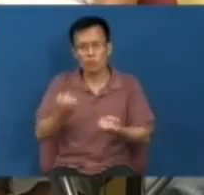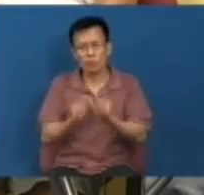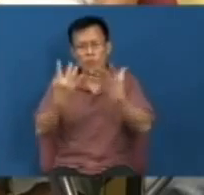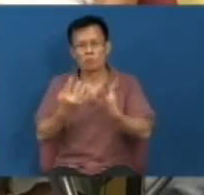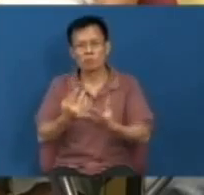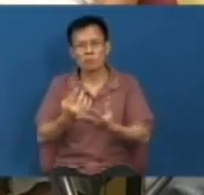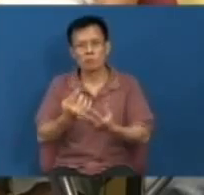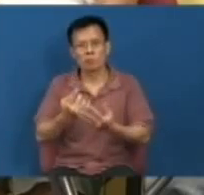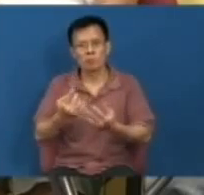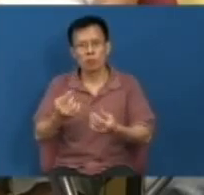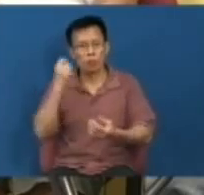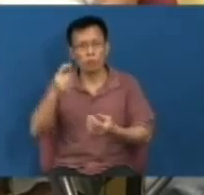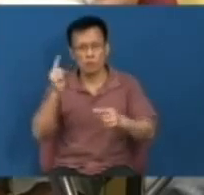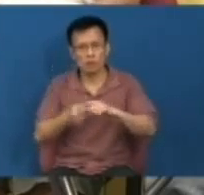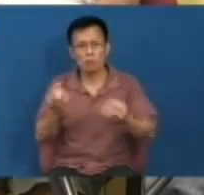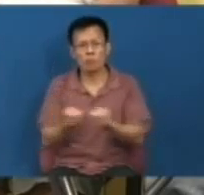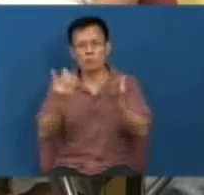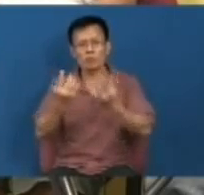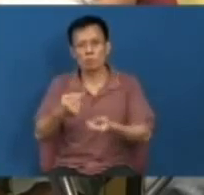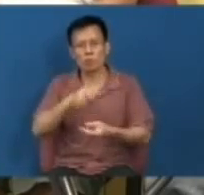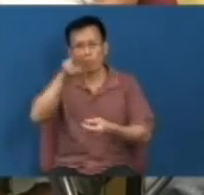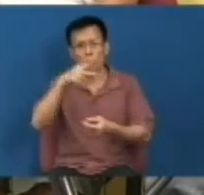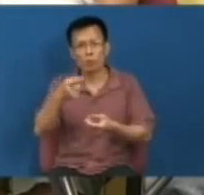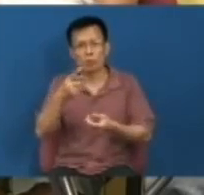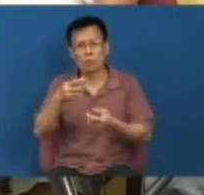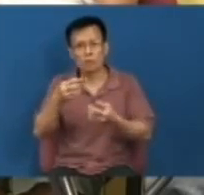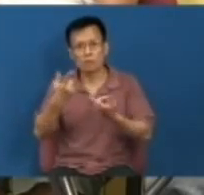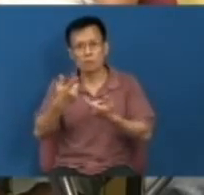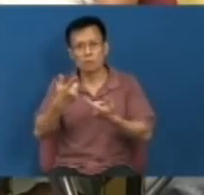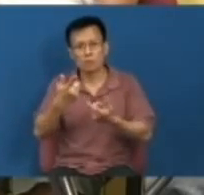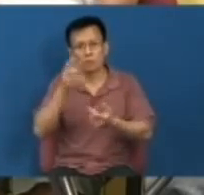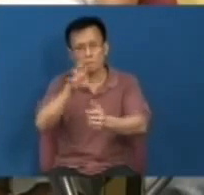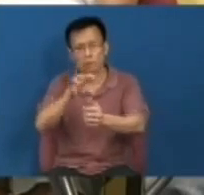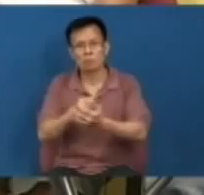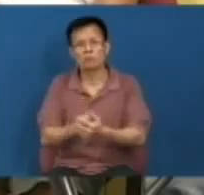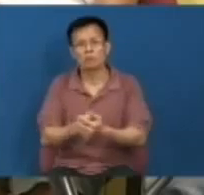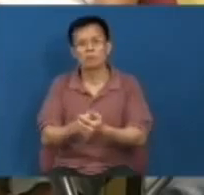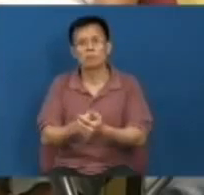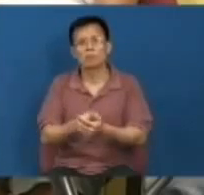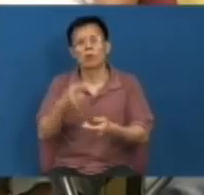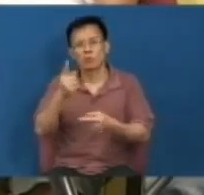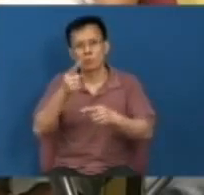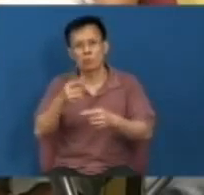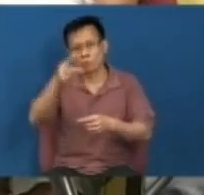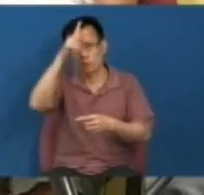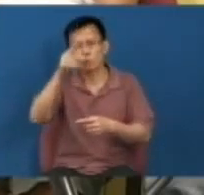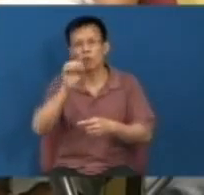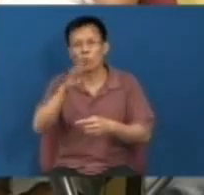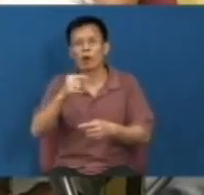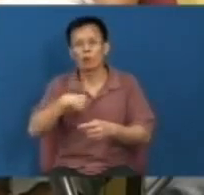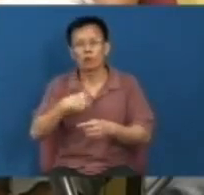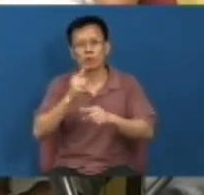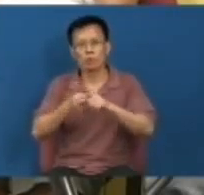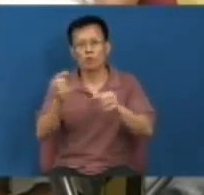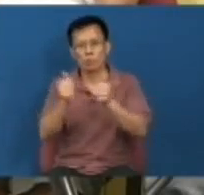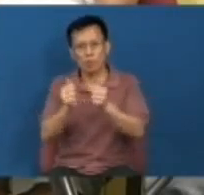市建局算賬。咁啊，佢就話我哋唔係市建局。我哋係地政處當朋友咁樣傾偈啫，我同你講聲，冇